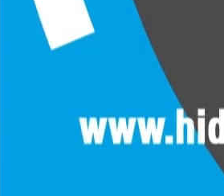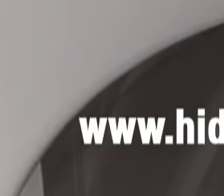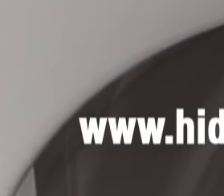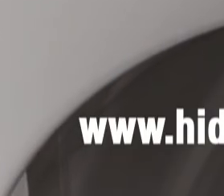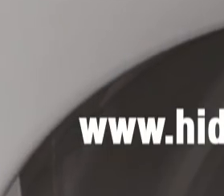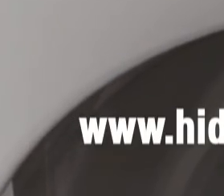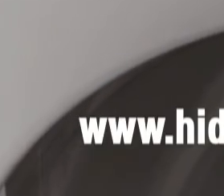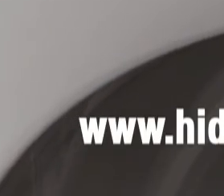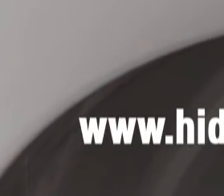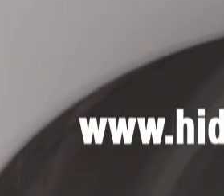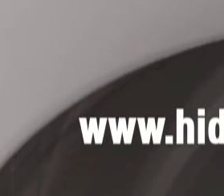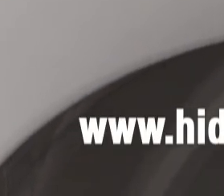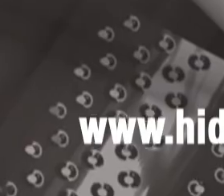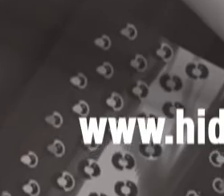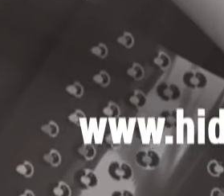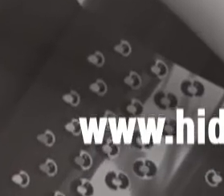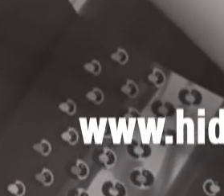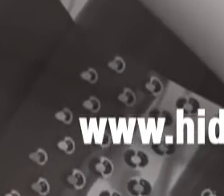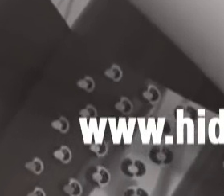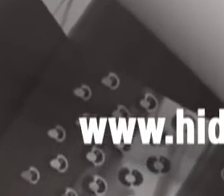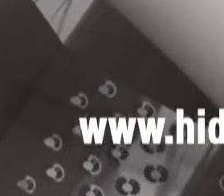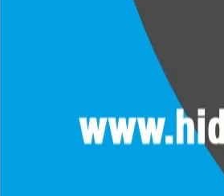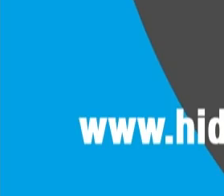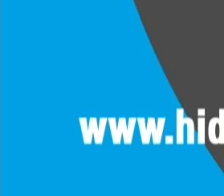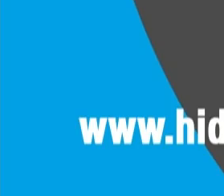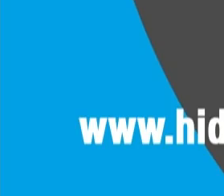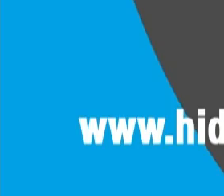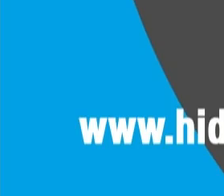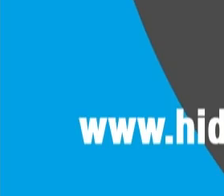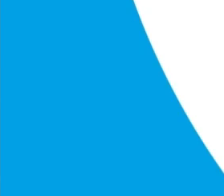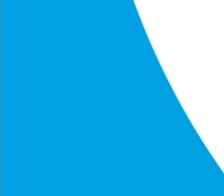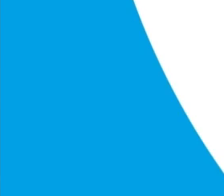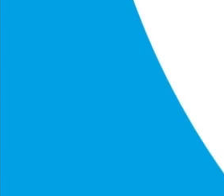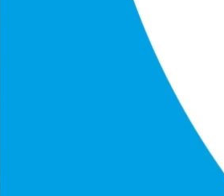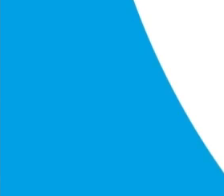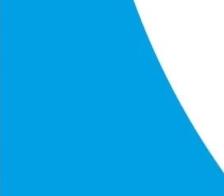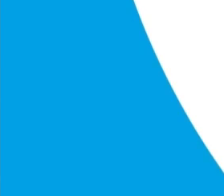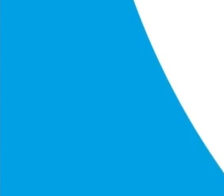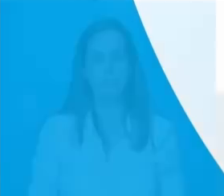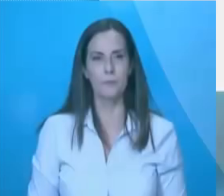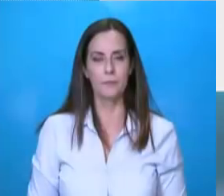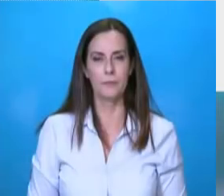קנדי רפידו, מכונת כביסה עם צג חכם, שליטה בווי-פיי ופתח נוח. קנדי.